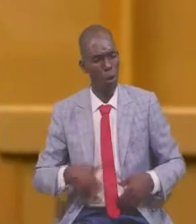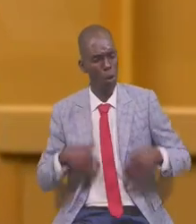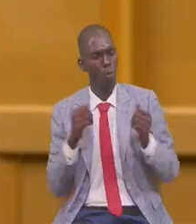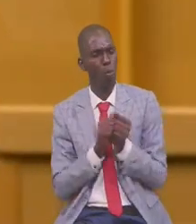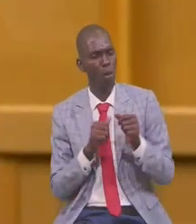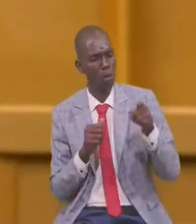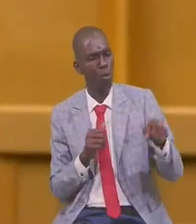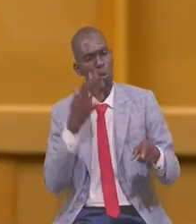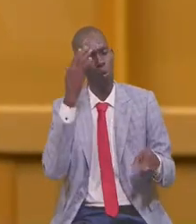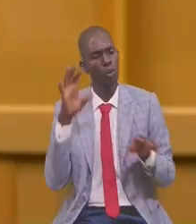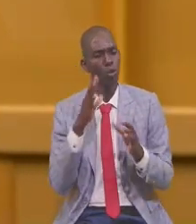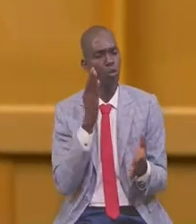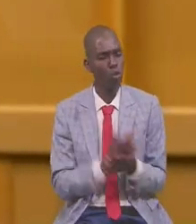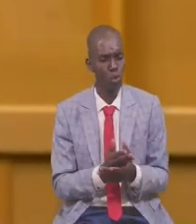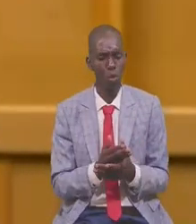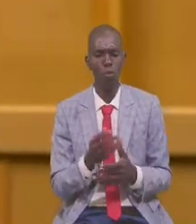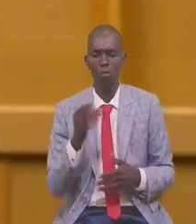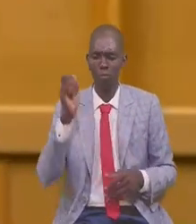tu t'es arrêté trois fois?